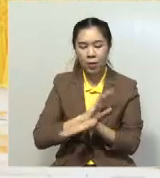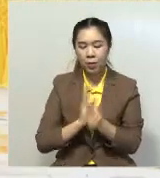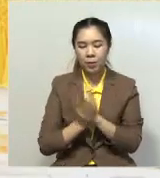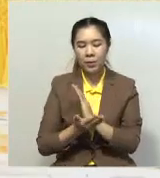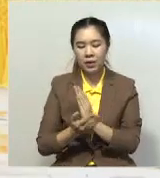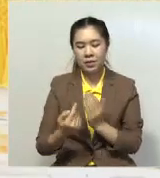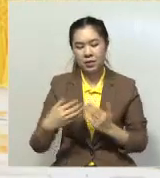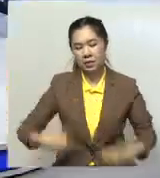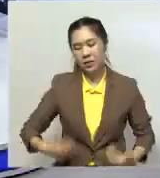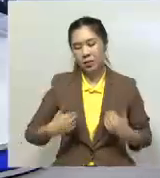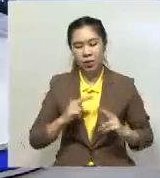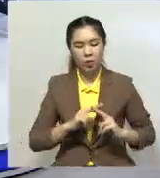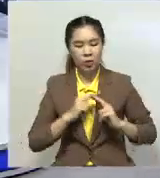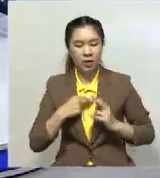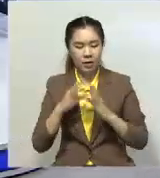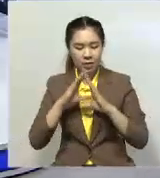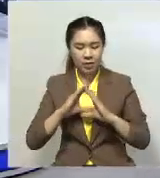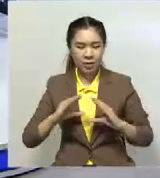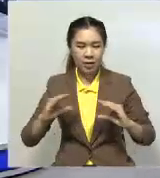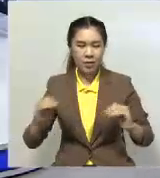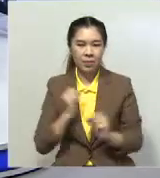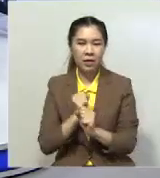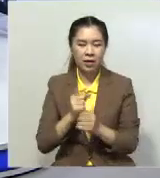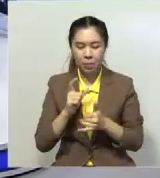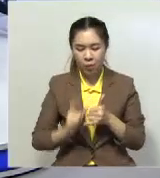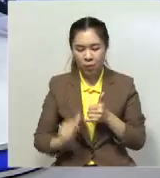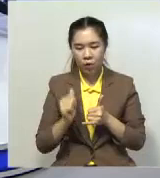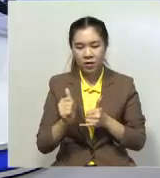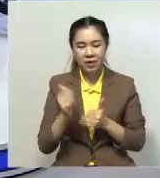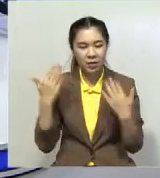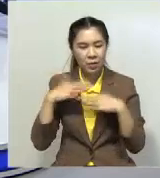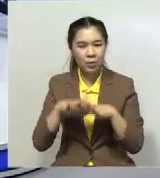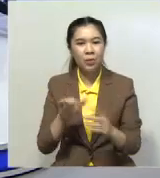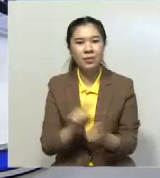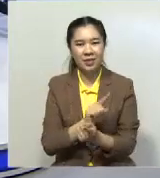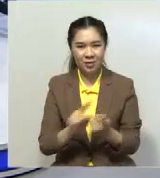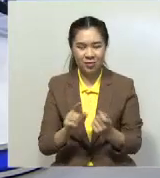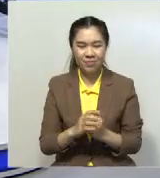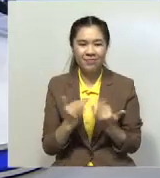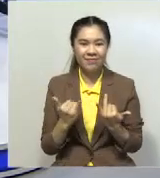ติและก็มีสมาธิในการดำเนินชีวิตเป็นพลเมืองดีของสังคมต่อไปครับและทั้